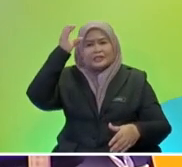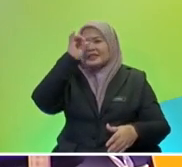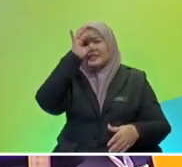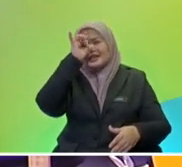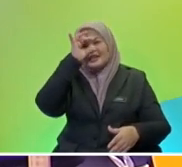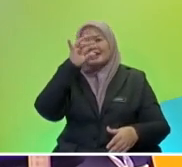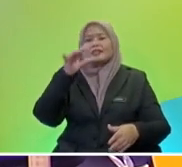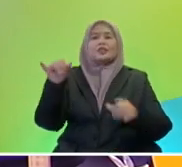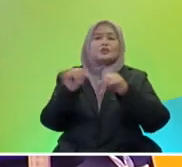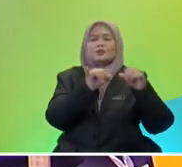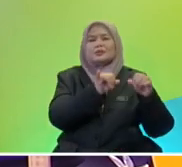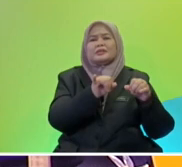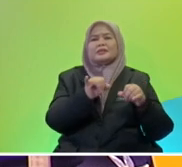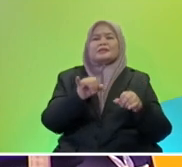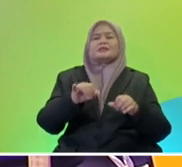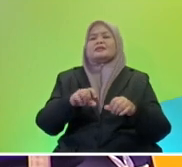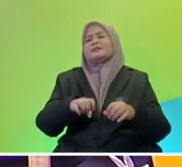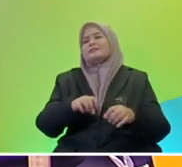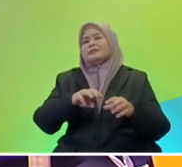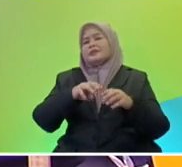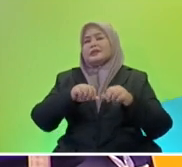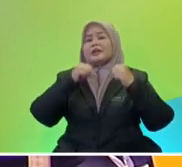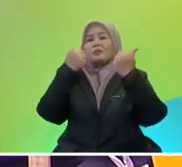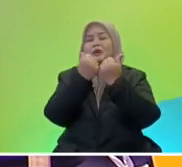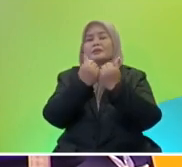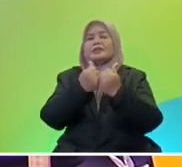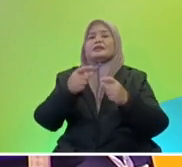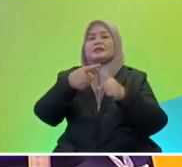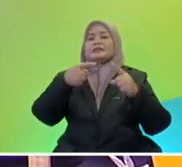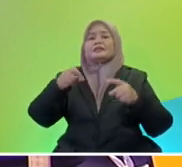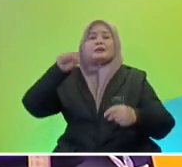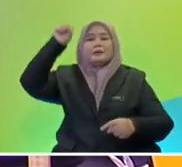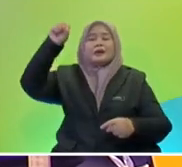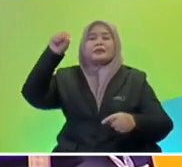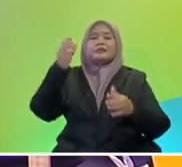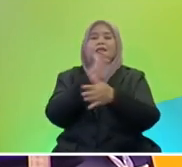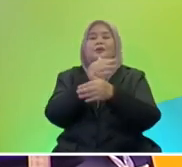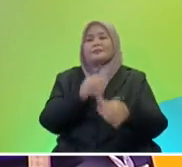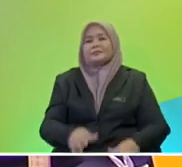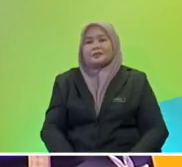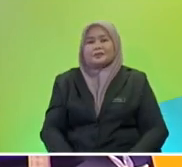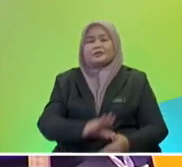dan juga etnik di Sabah dan Serawak masing-masing mempunyai perayaan Yang Tersendiri